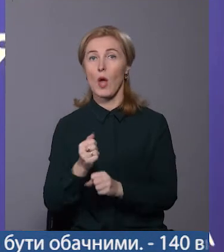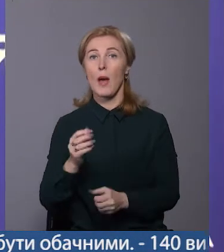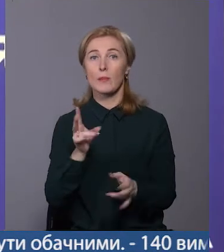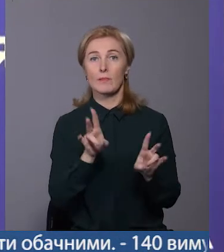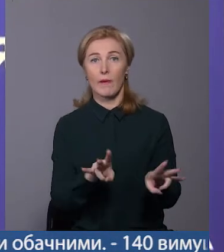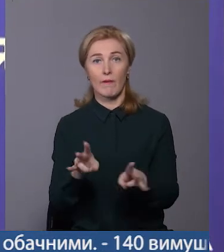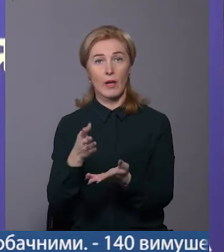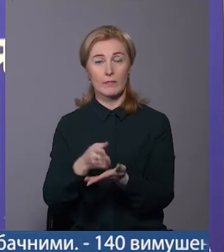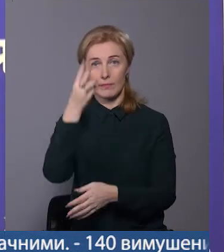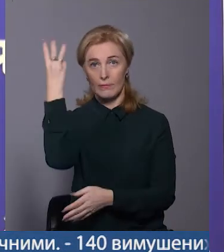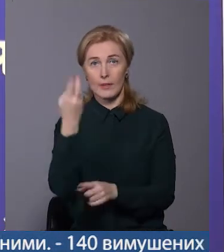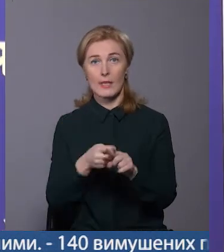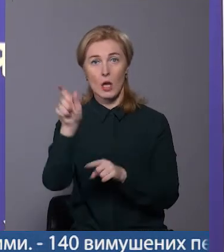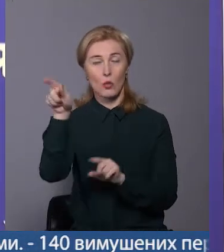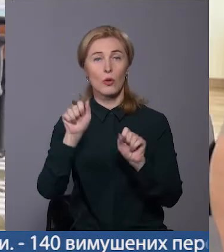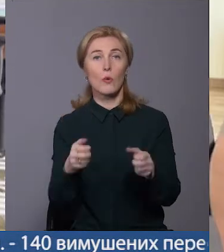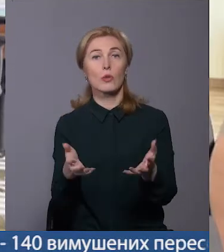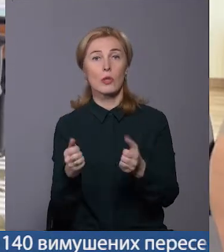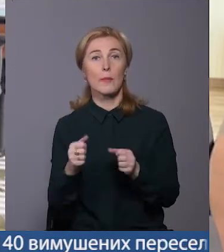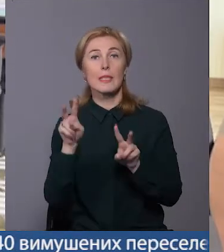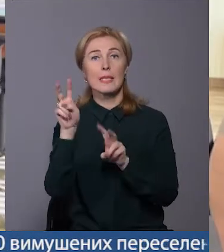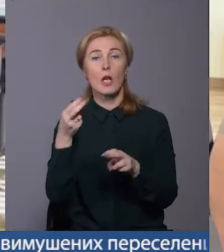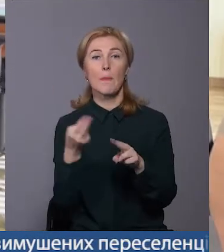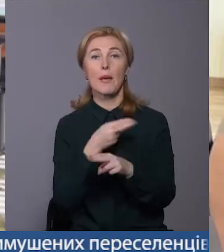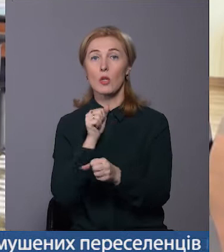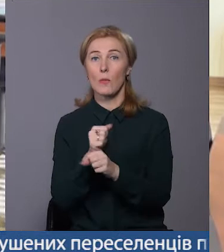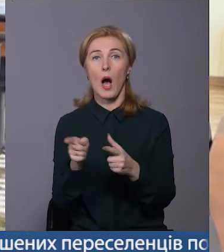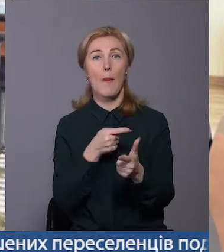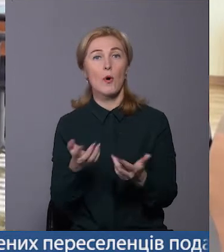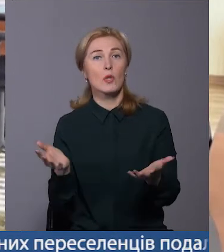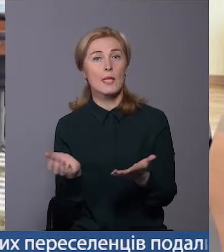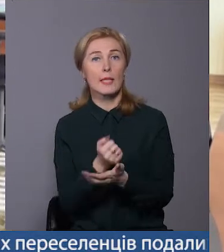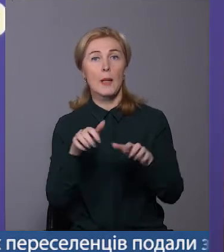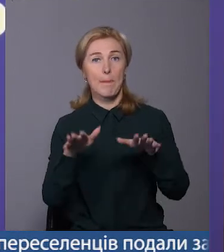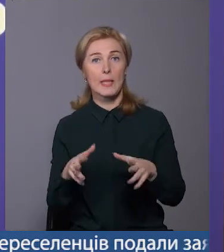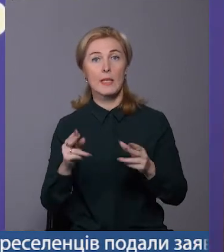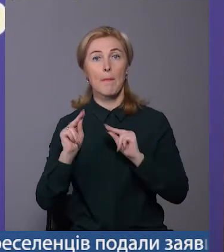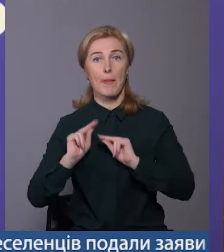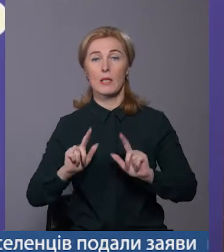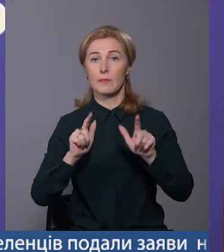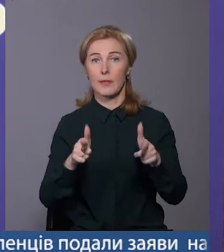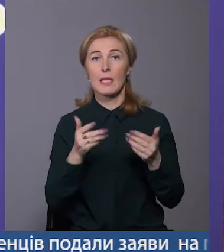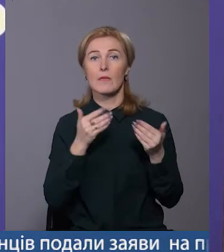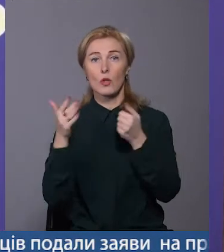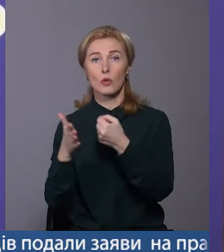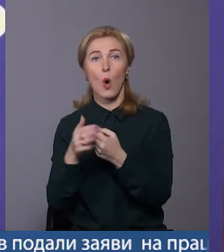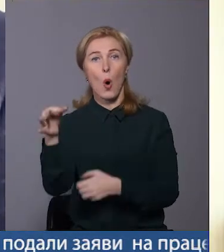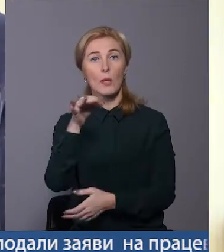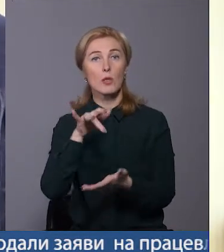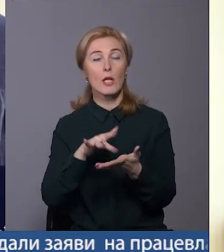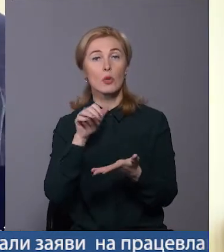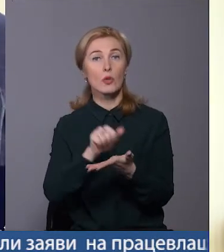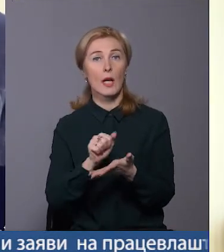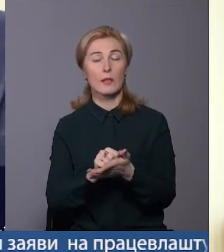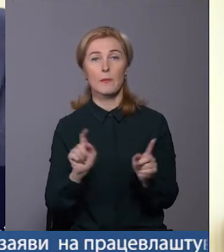на Хмельниччині, ці люди можуть отримати статус безробітного або знайти місце працевлаштування, звернувшись до обласного центру зайнятості. То,